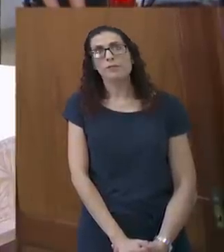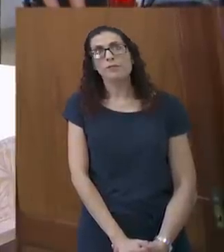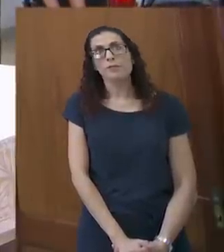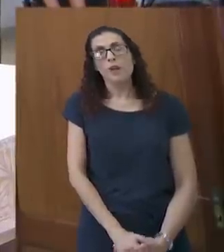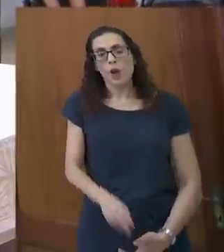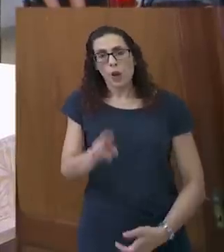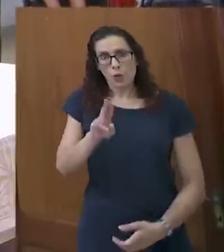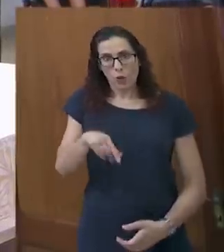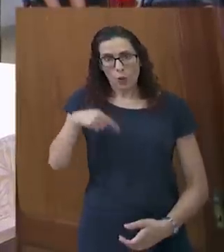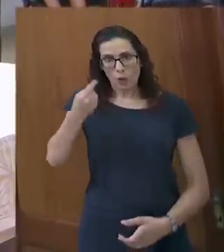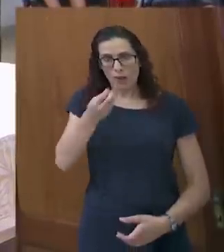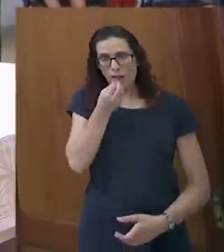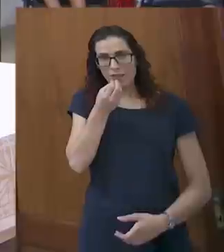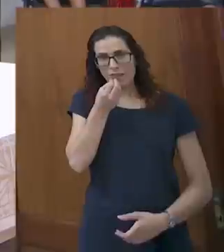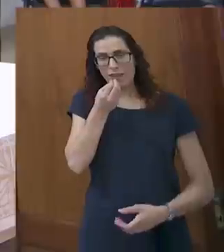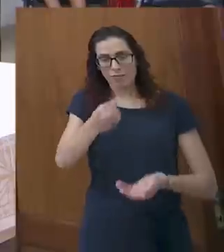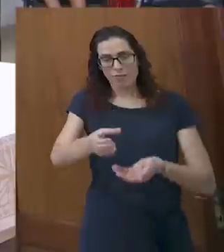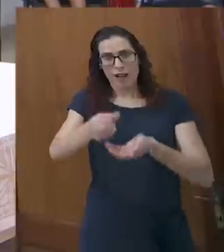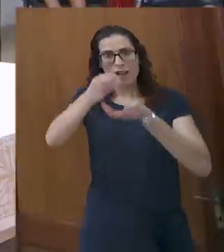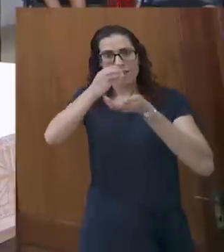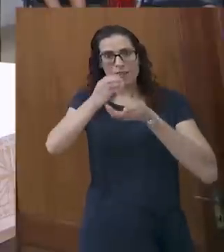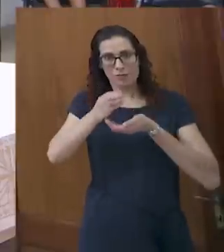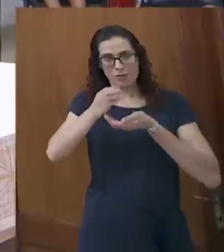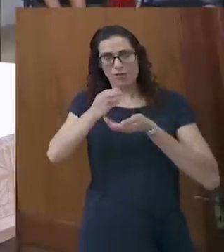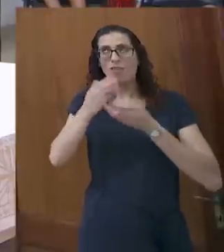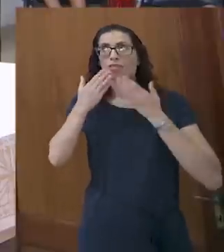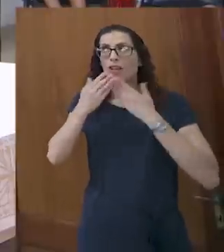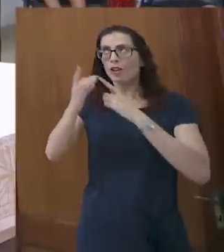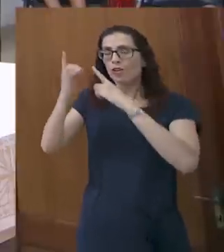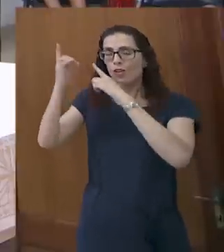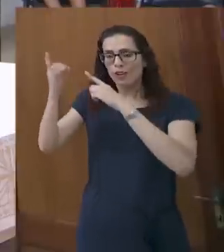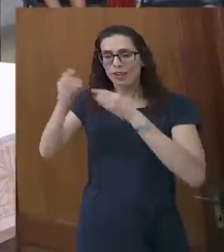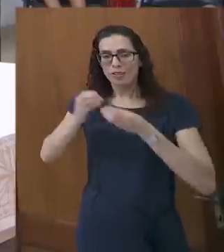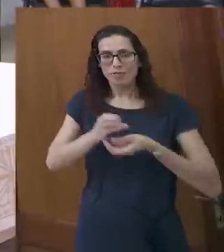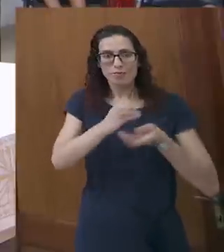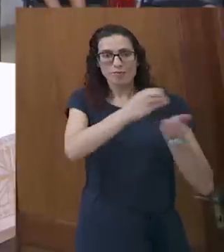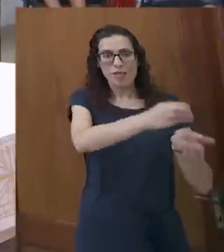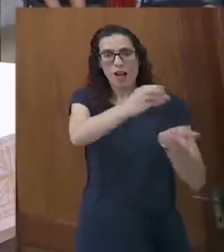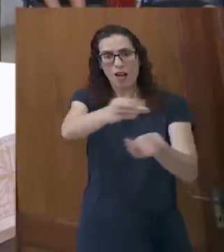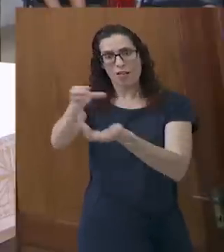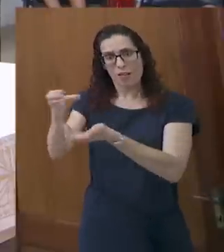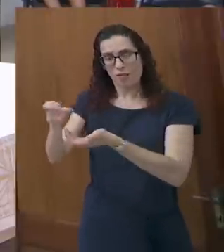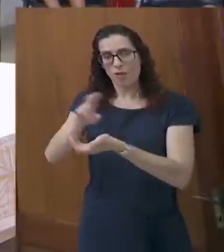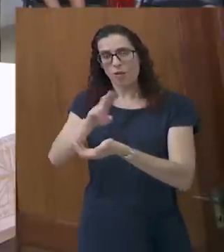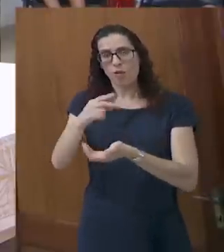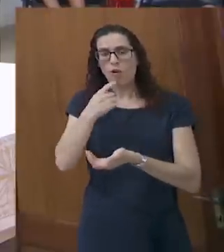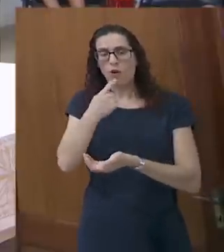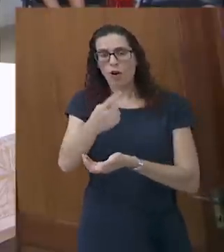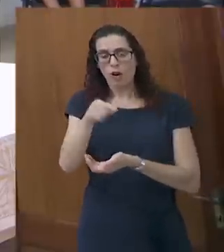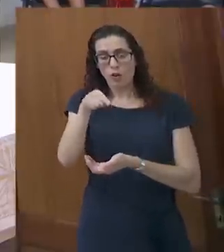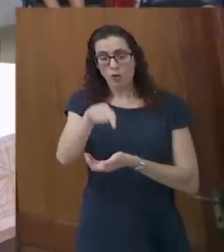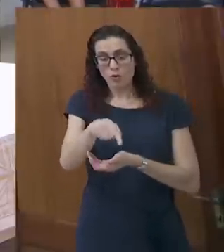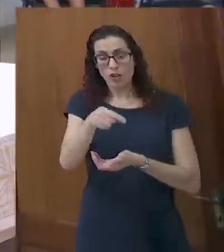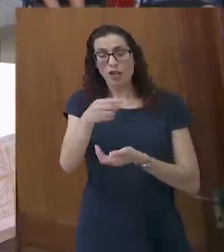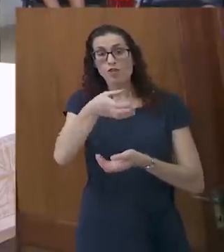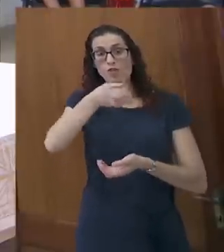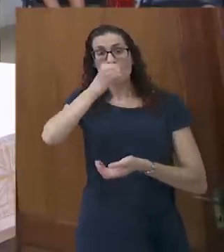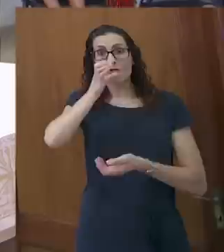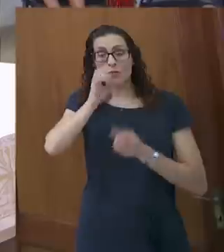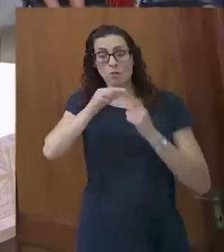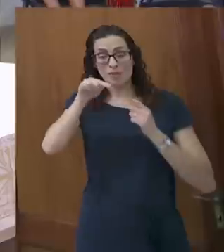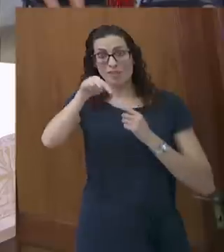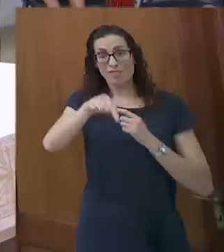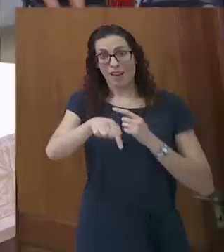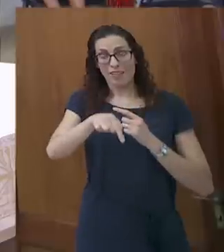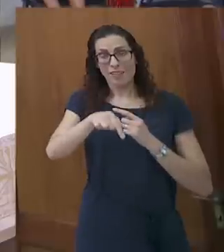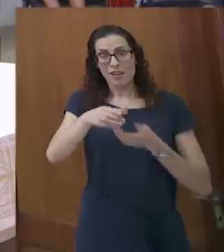Ekk ukoll wara li kla ħall-kalċi reġa' rat il-ħajr, tal id-dixxipli tiegħu qal ħudu u jxorbu minnu